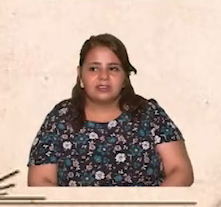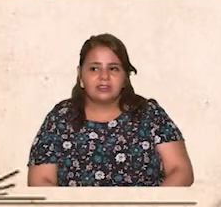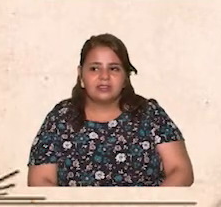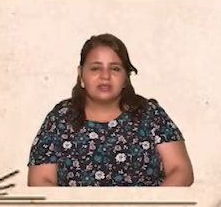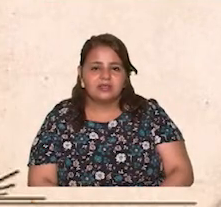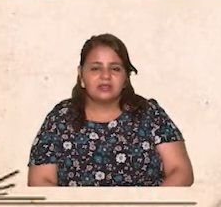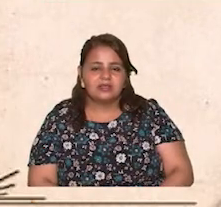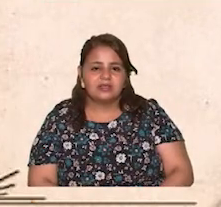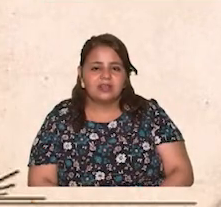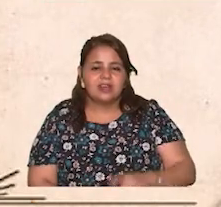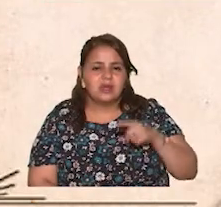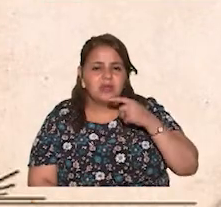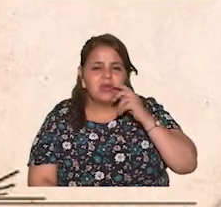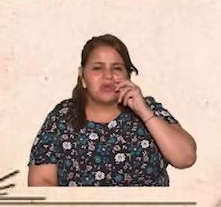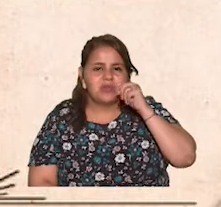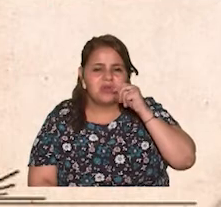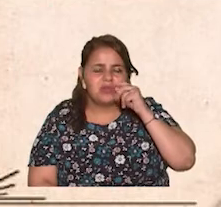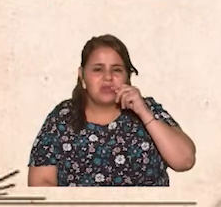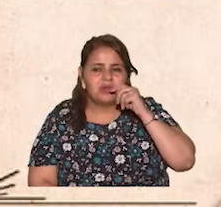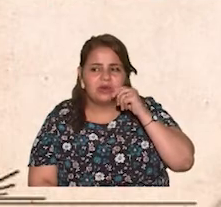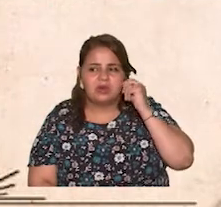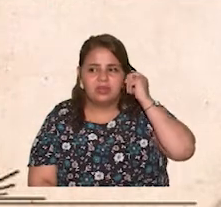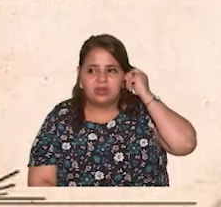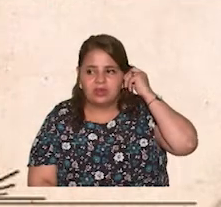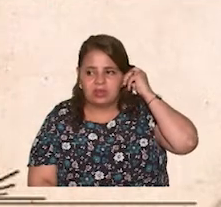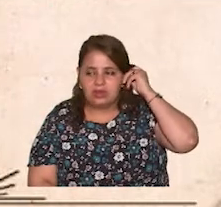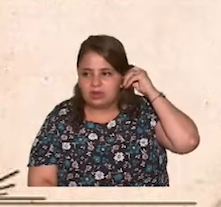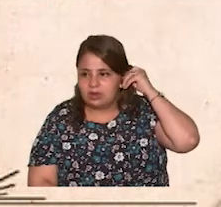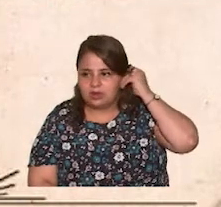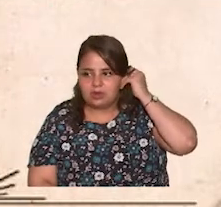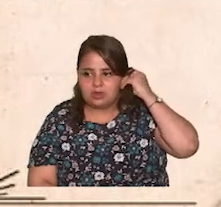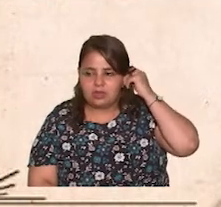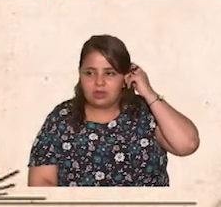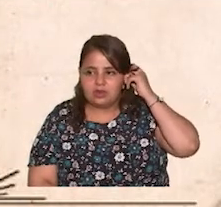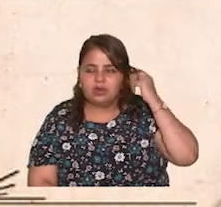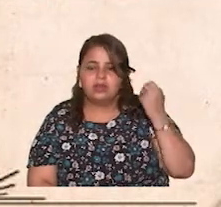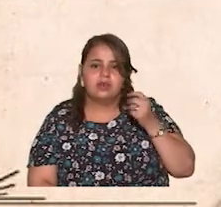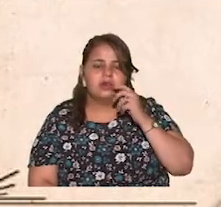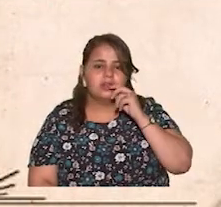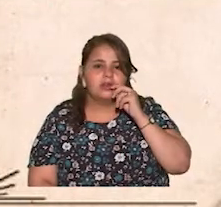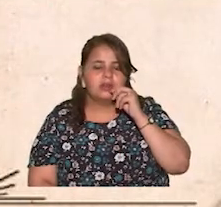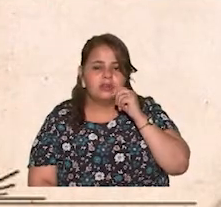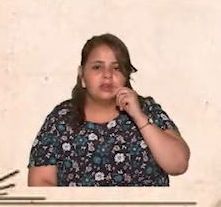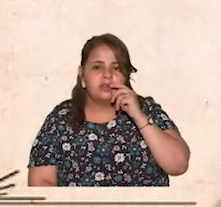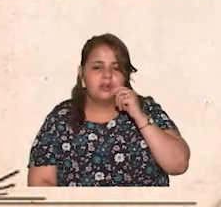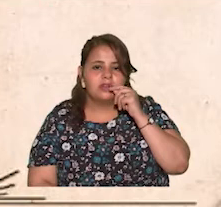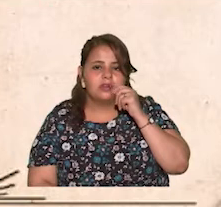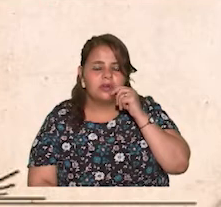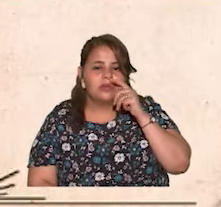بقول أن الرجولة ما يبقاش بقى فيه طفولة روحية، بمعنى الواحد يقول ربنا إشمعنى أنا اللي يحصل فيها إيه؟